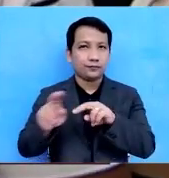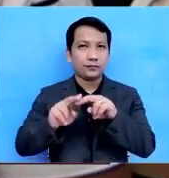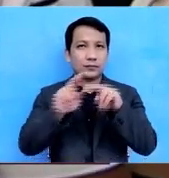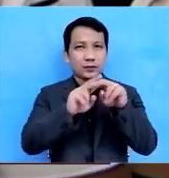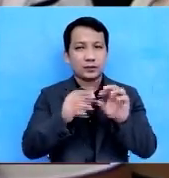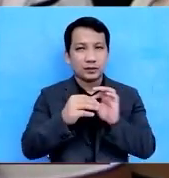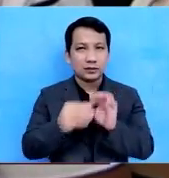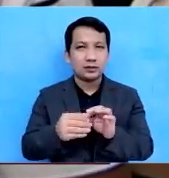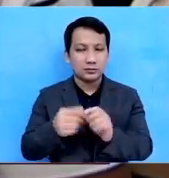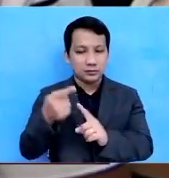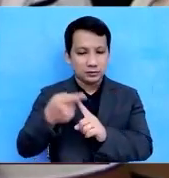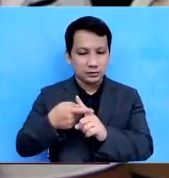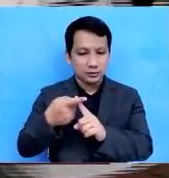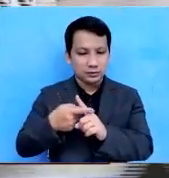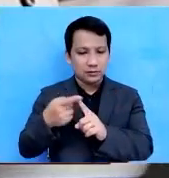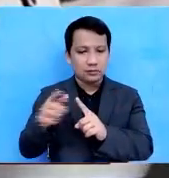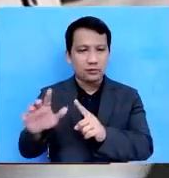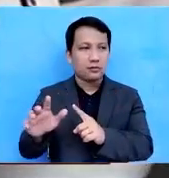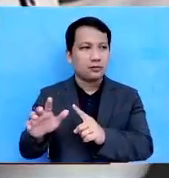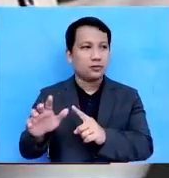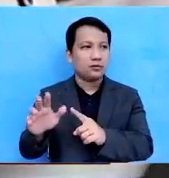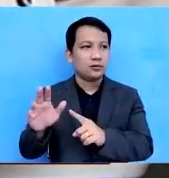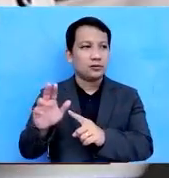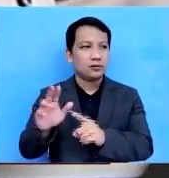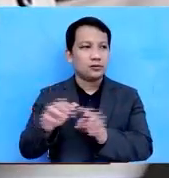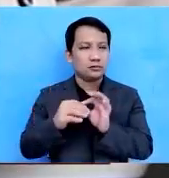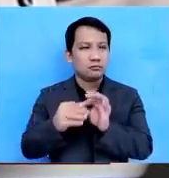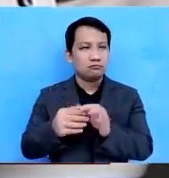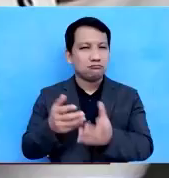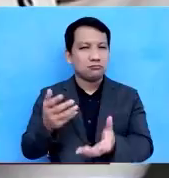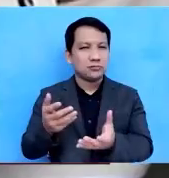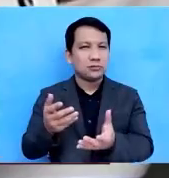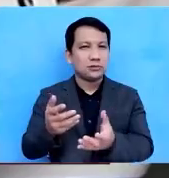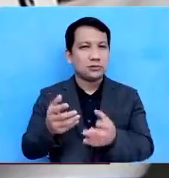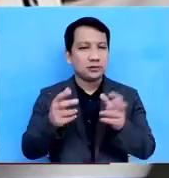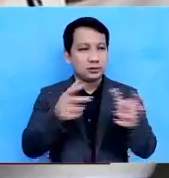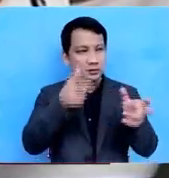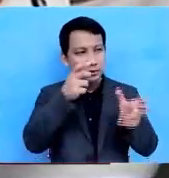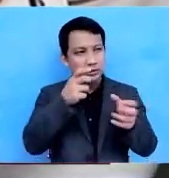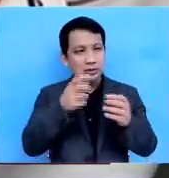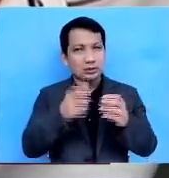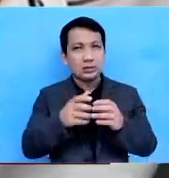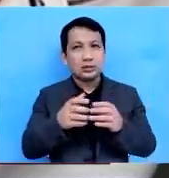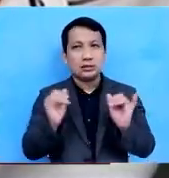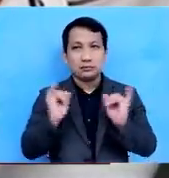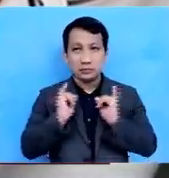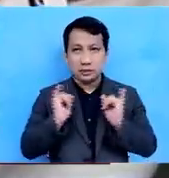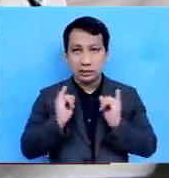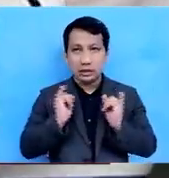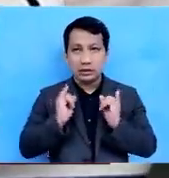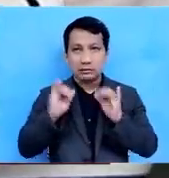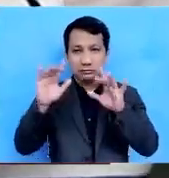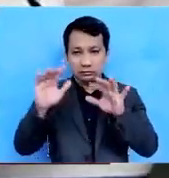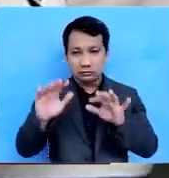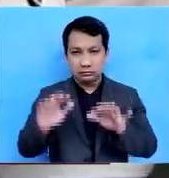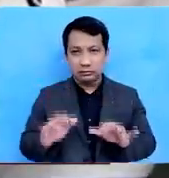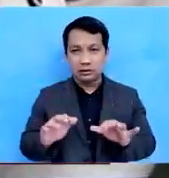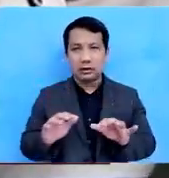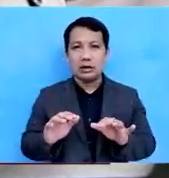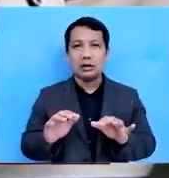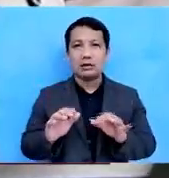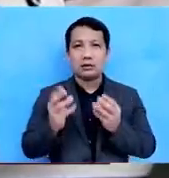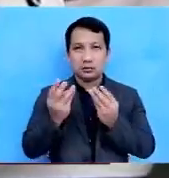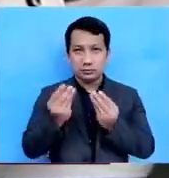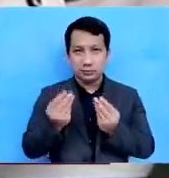ng temperature, partly natutunaw nga no, yung, at least yung ice caps natin. And that